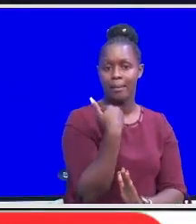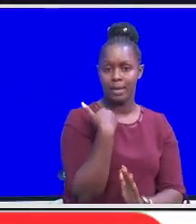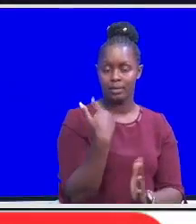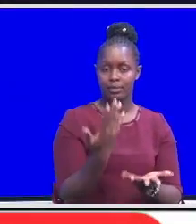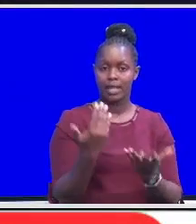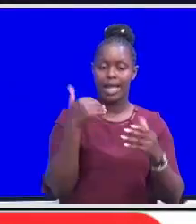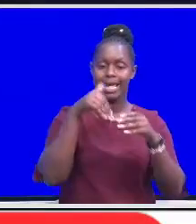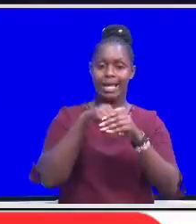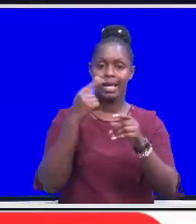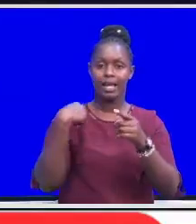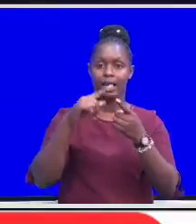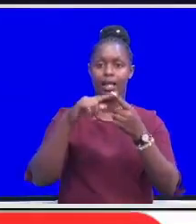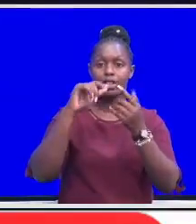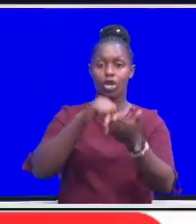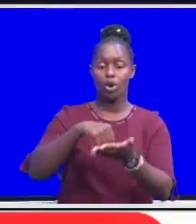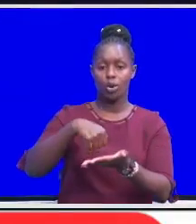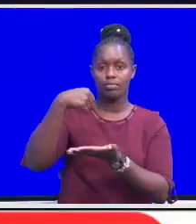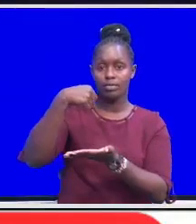huenda kikaongezeka idadi ya mkopo wa trilioni